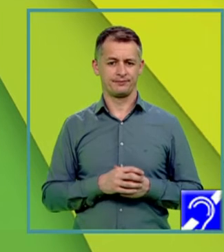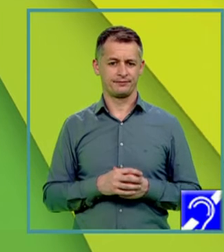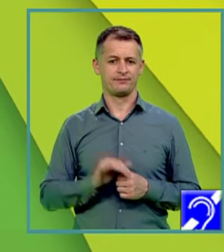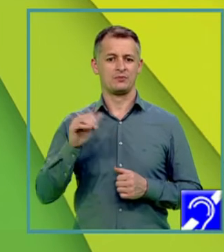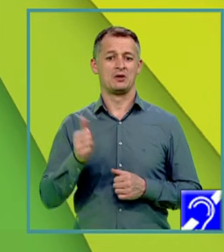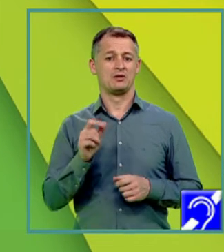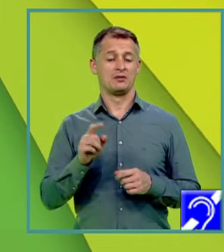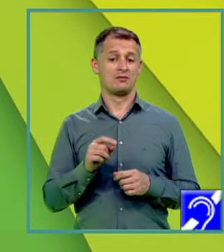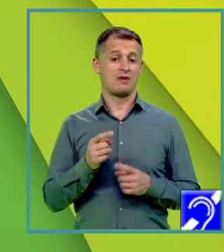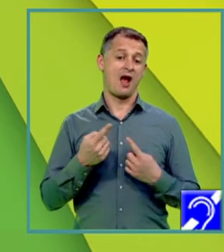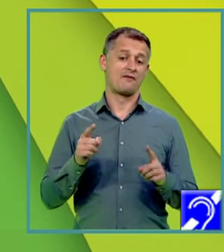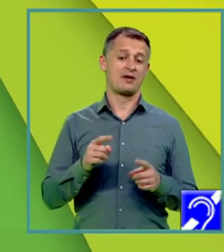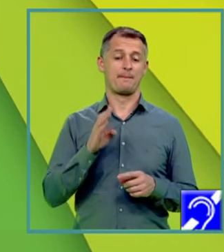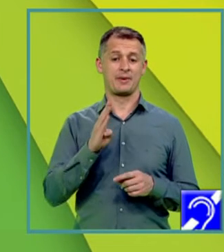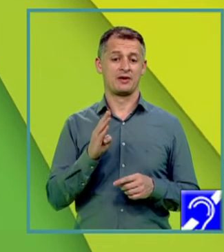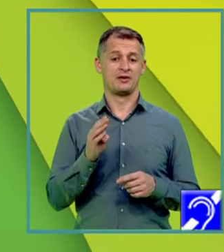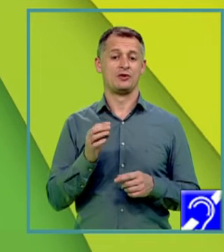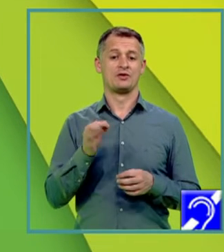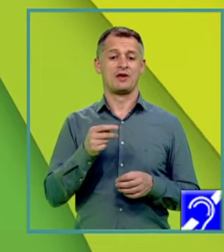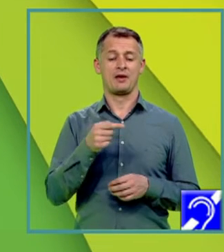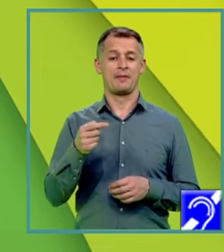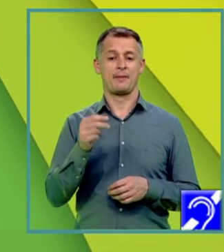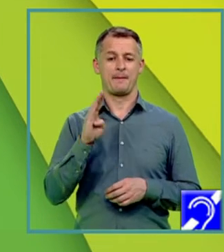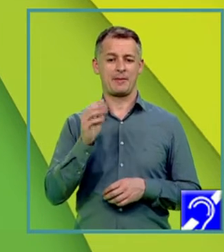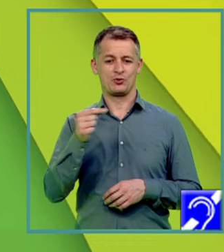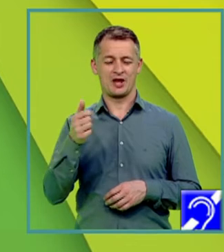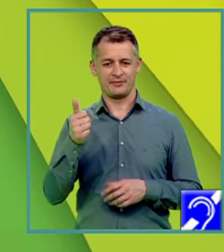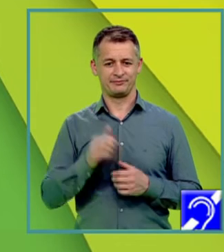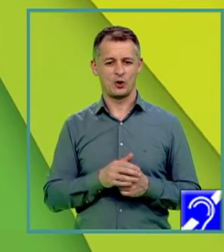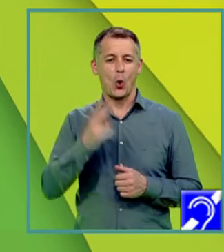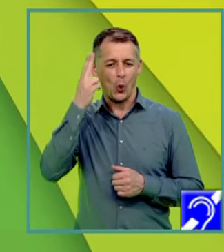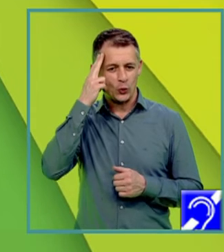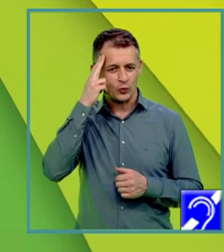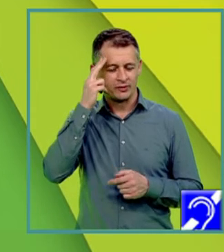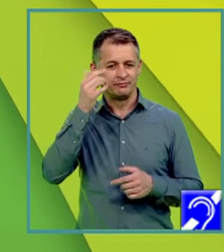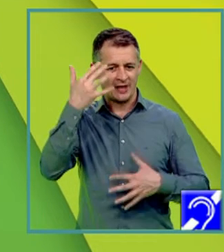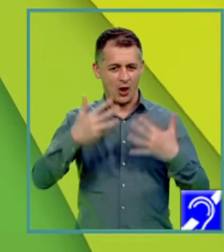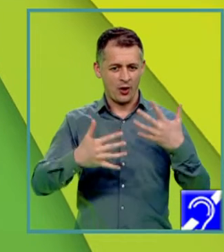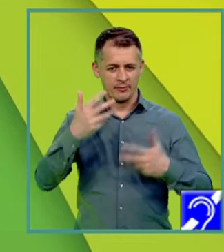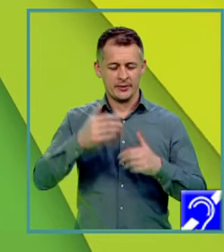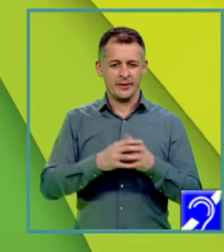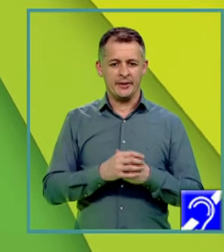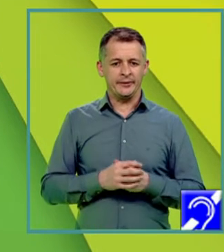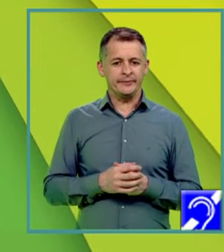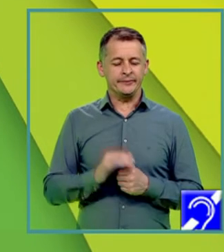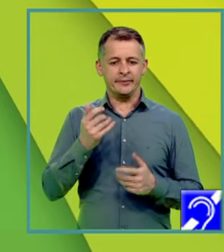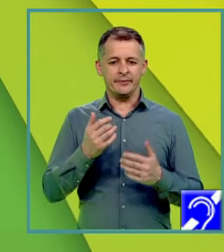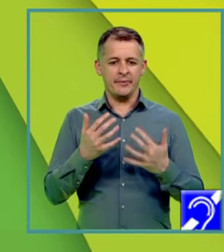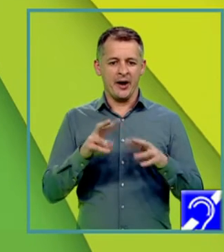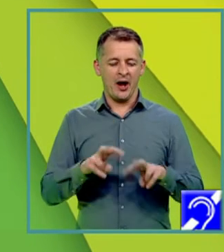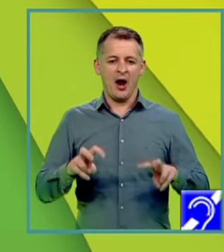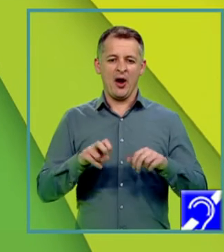minus b altfel va fi b minus a algoritmul cunoscut deja se calculează în variabila suplimentară